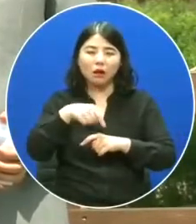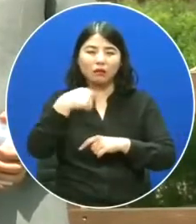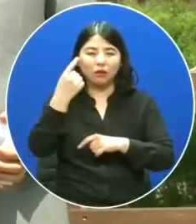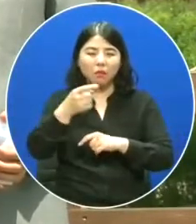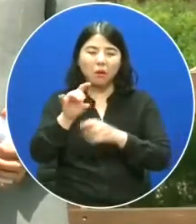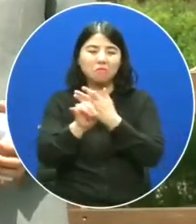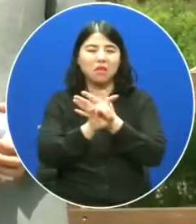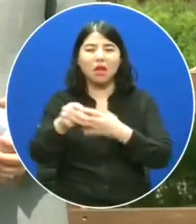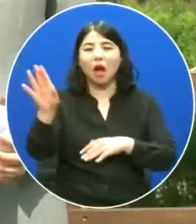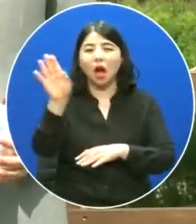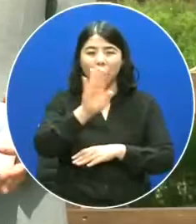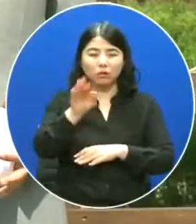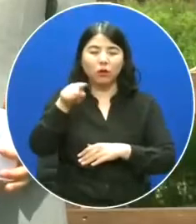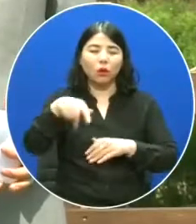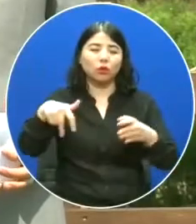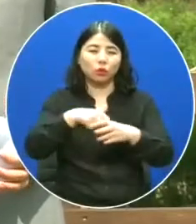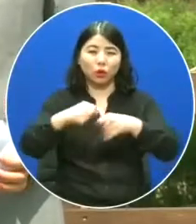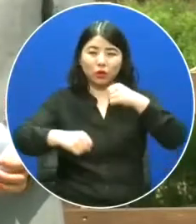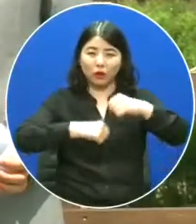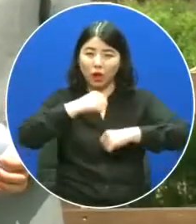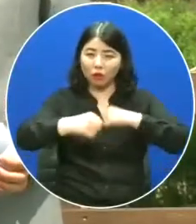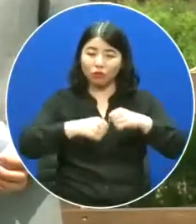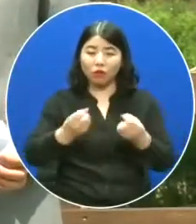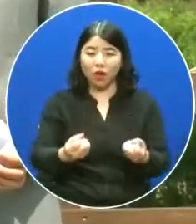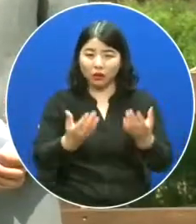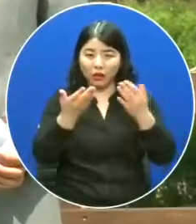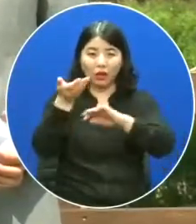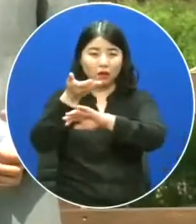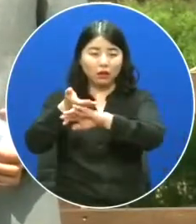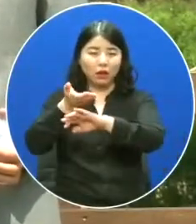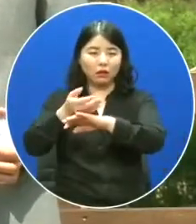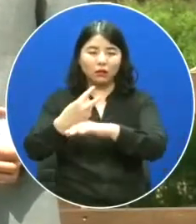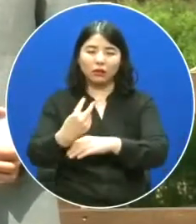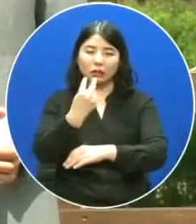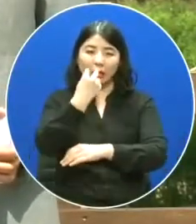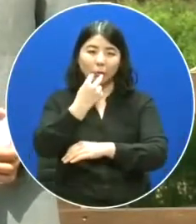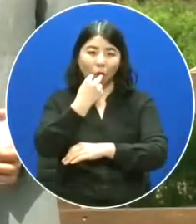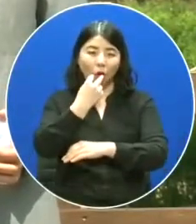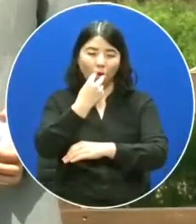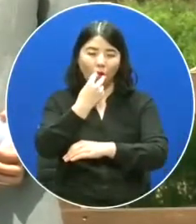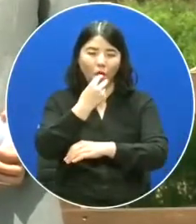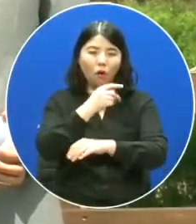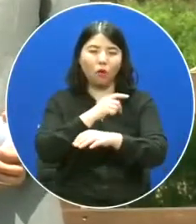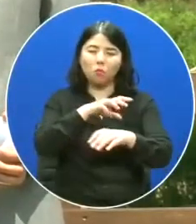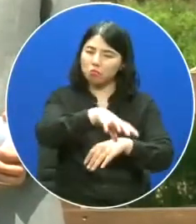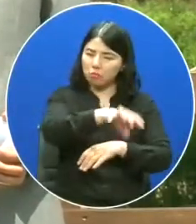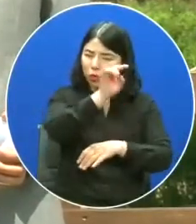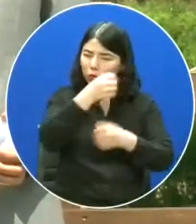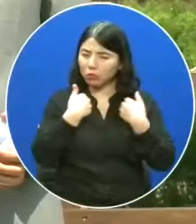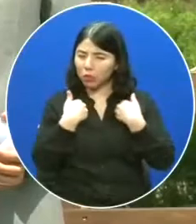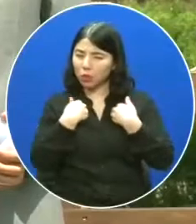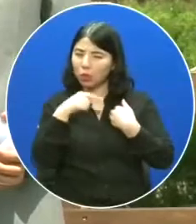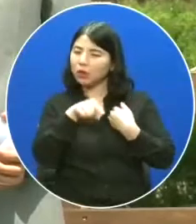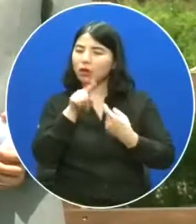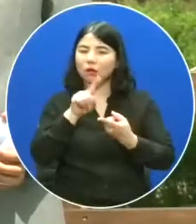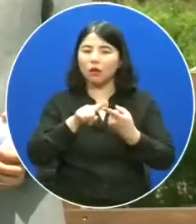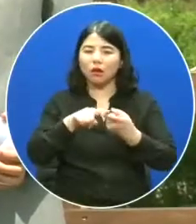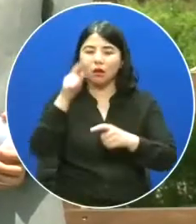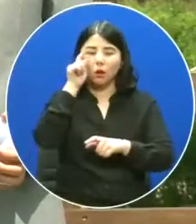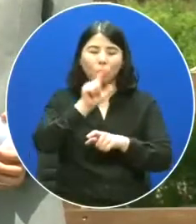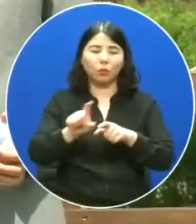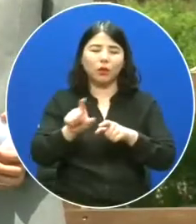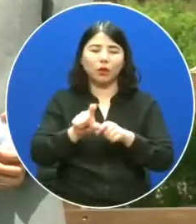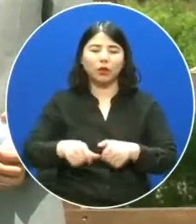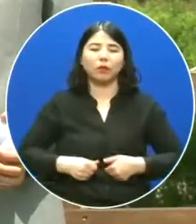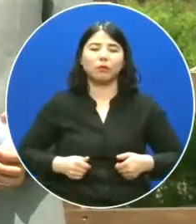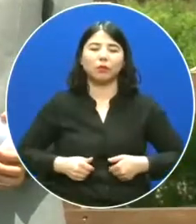아니라 자신들의 종교의 자유 행사가 타인의 생명 보호보다도 앞서야 하는 가치인지에 대한 깊은 고민이